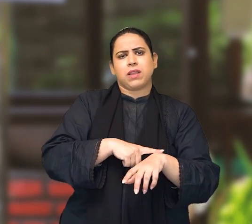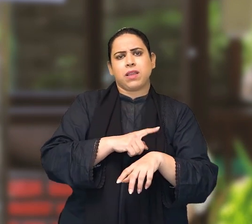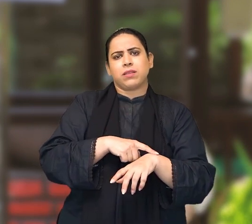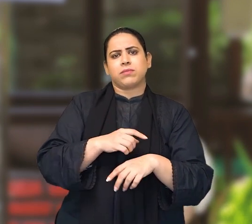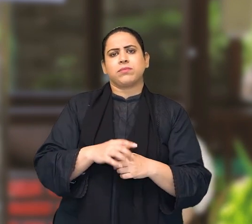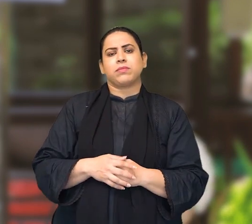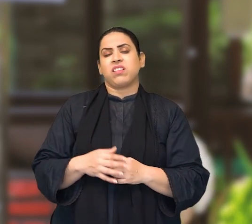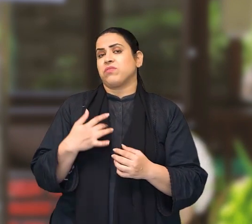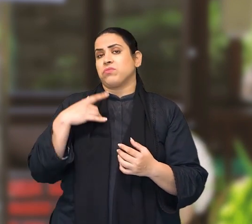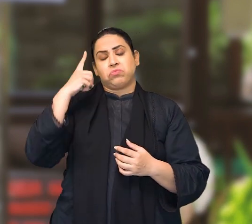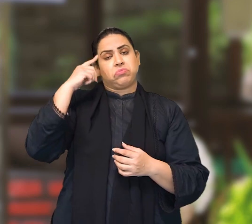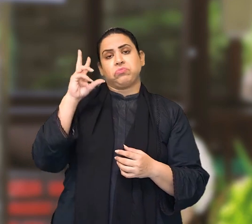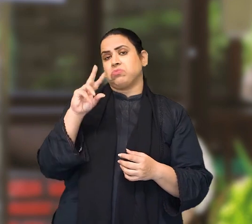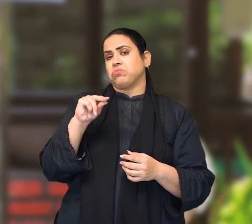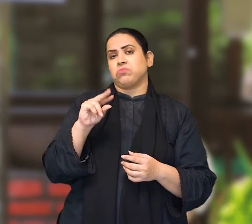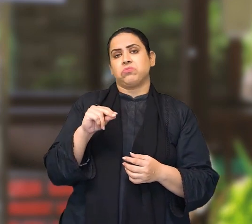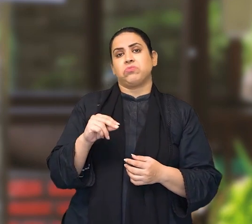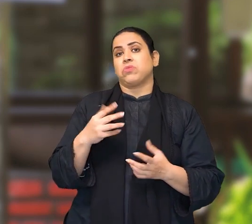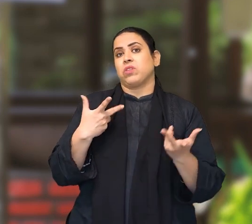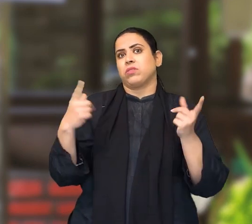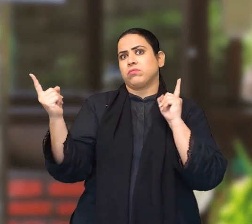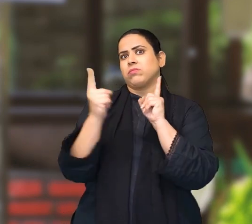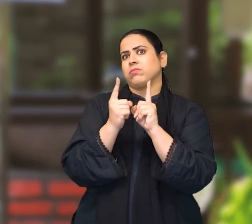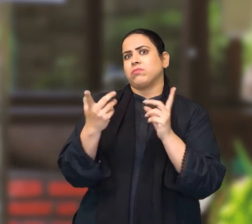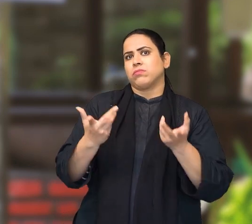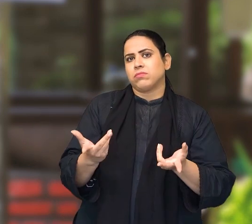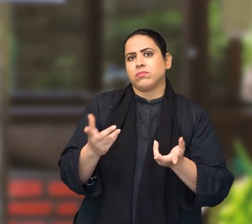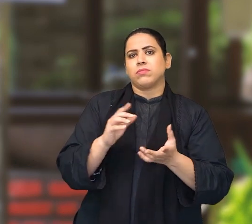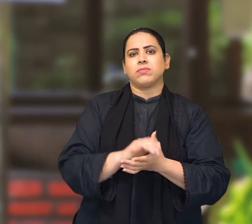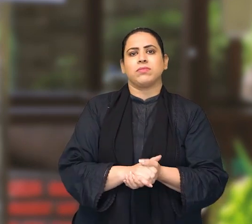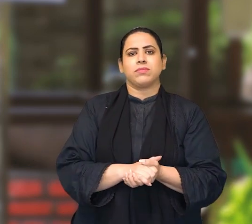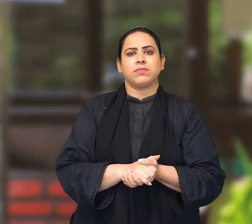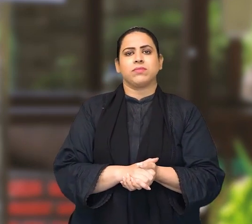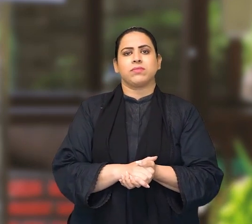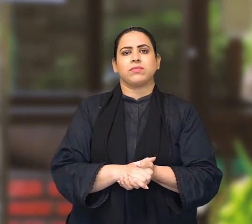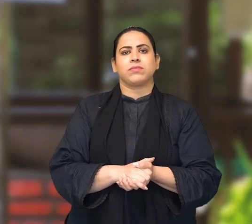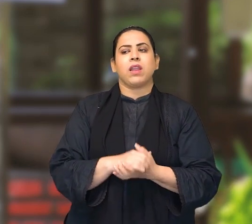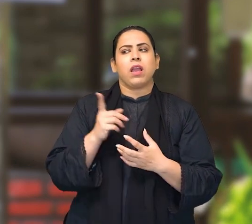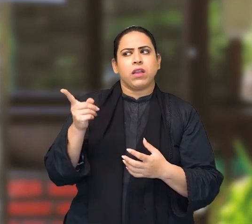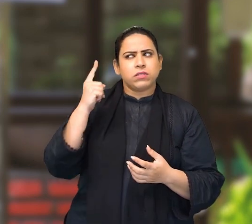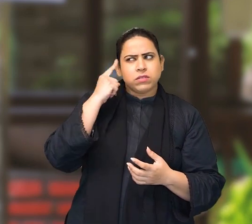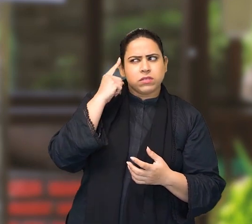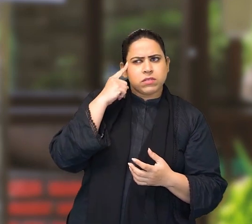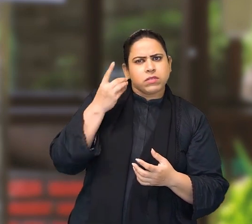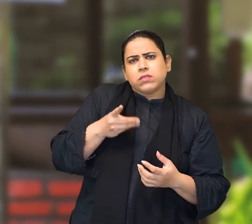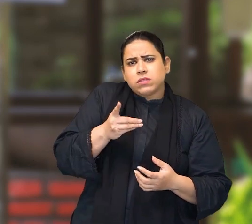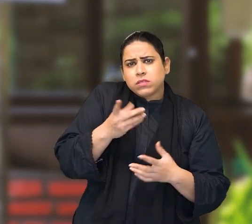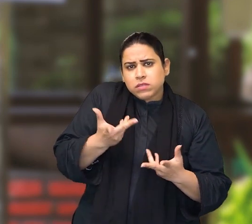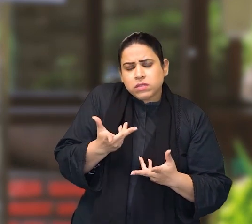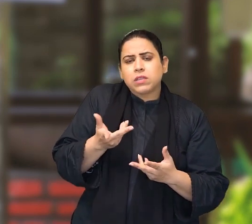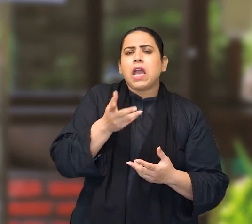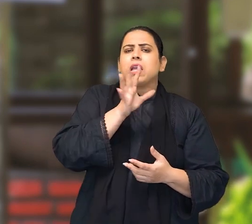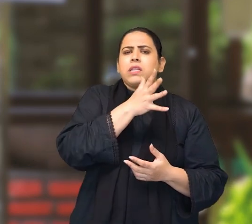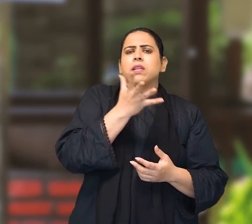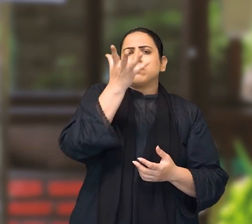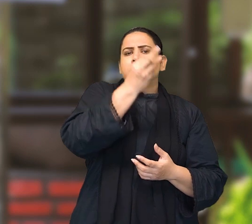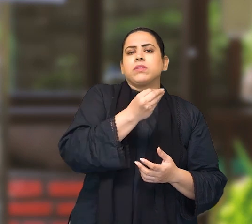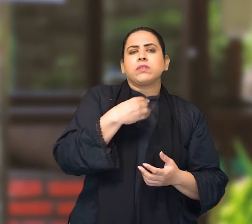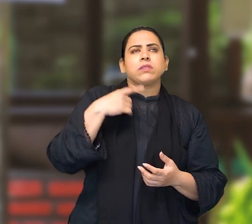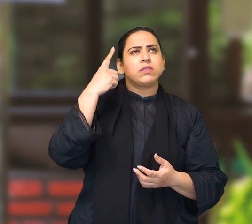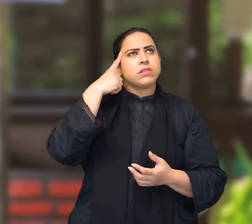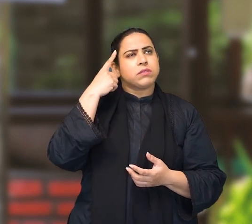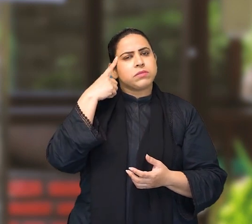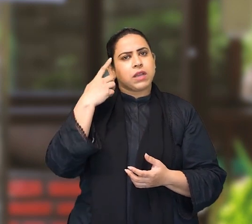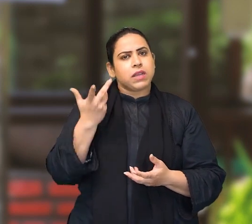समटाइम्स यू डोंट नो कि आप किससे मुलाकात कर रहे हो और उसका सोचने का तरीका क्या है. सम